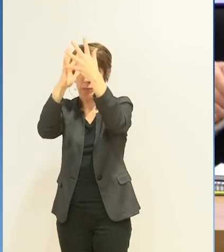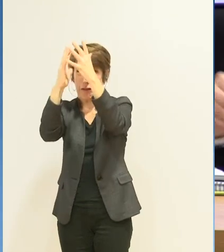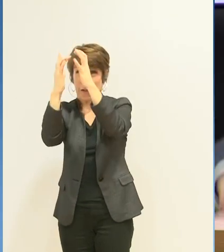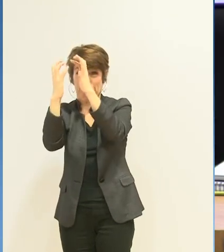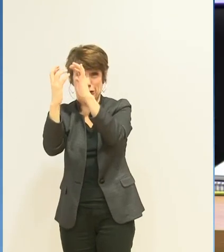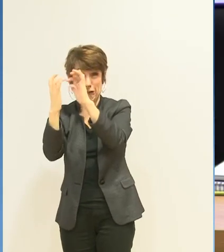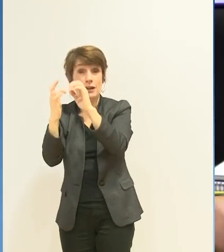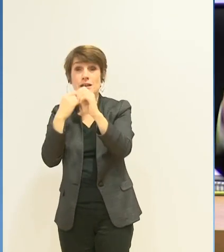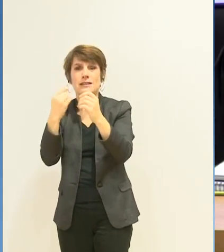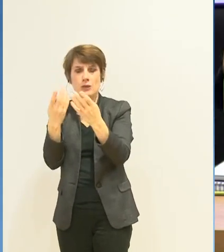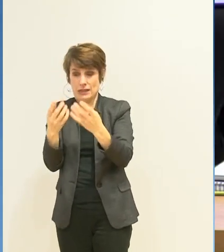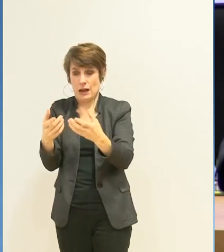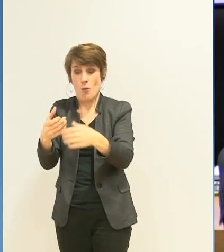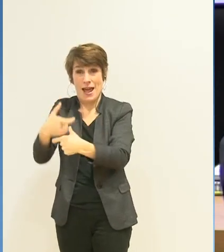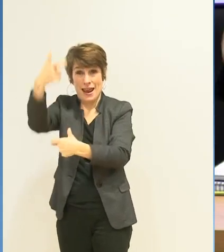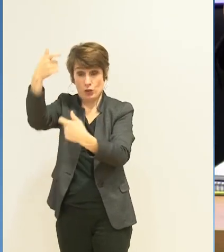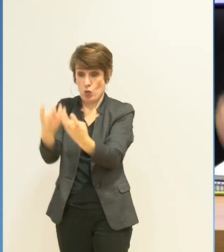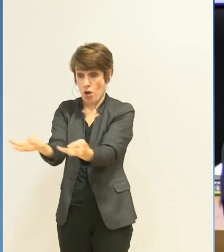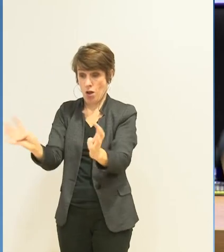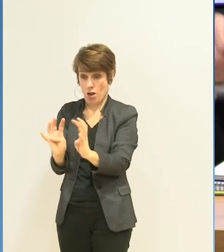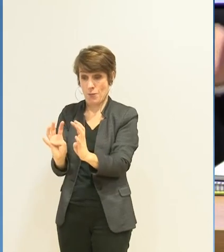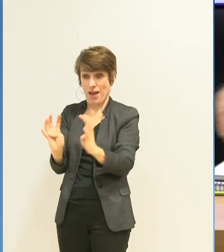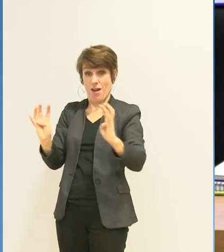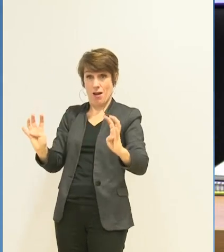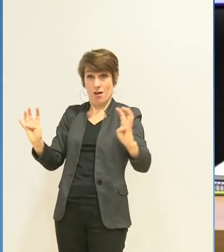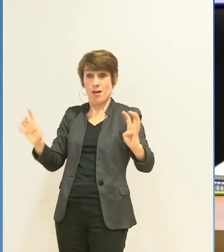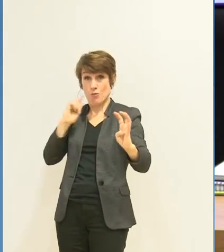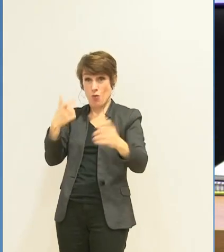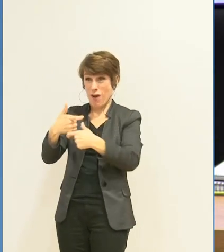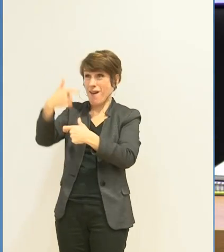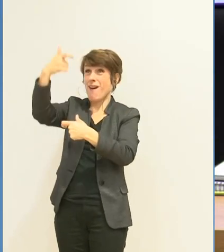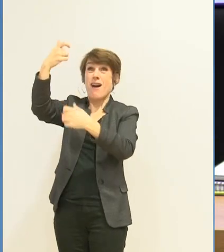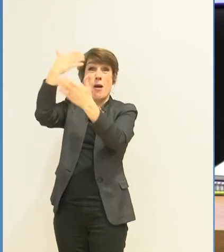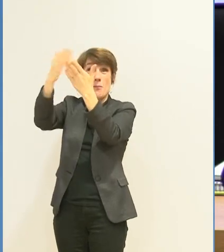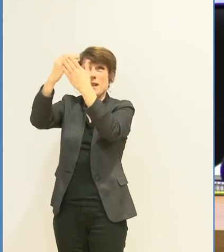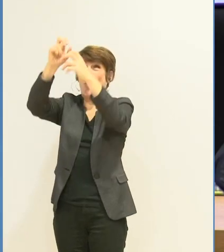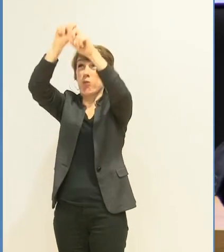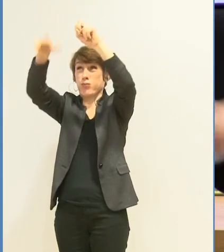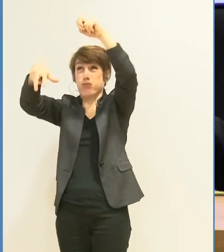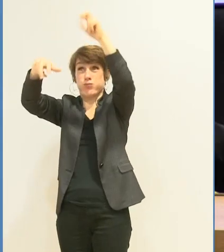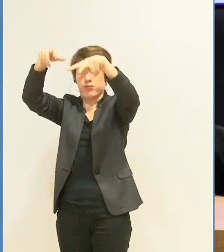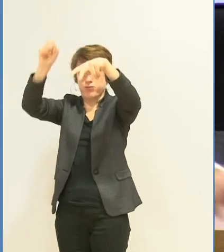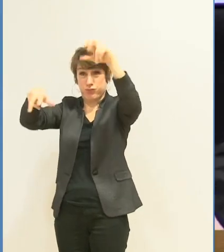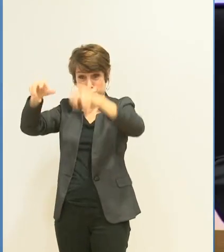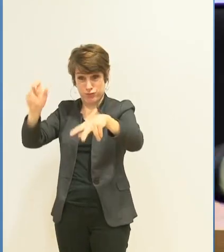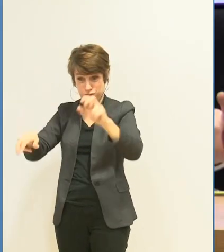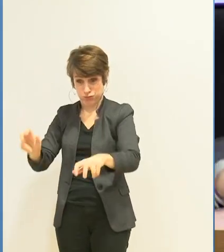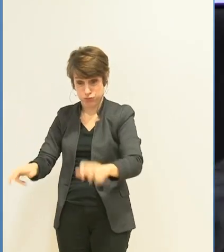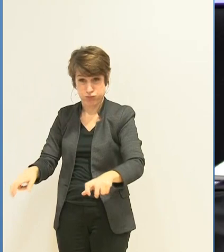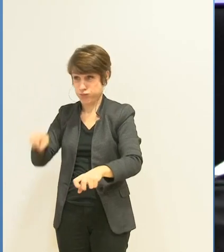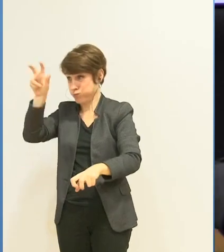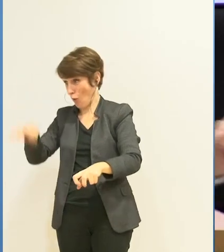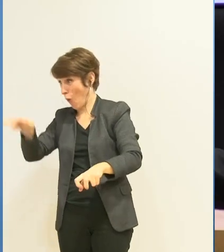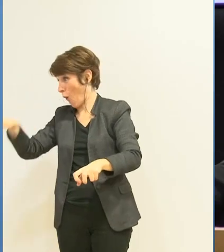morceaux de béton tombent et rebondissent sur les étages intermédiaires ce qui fait que les projections